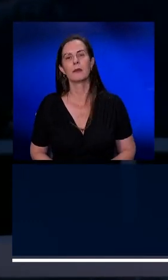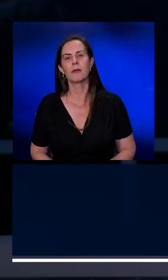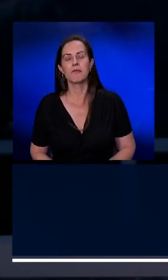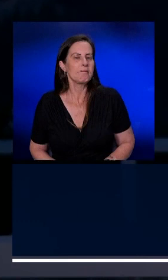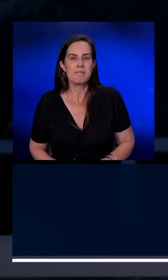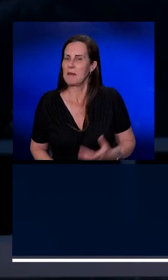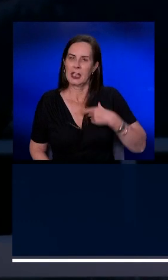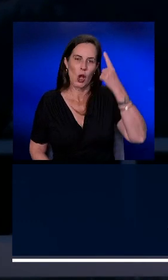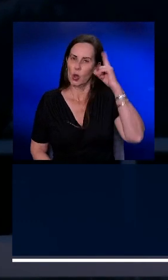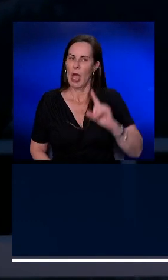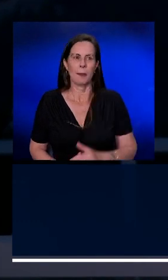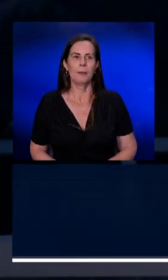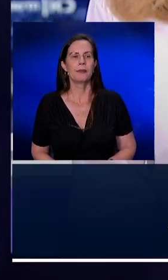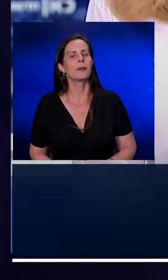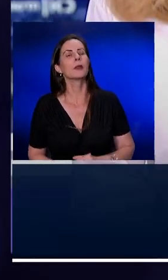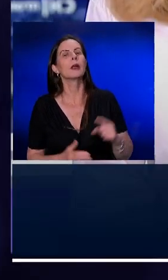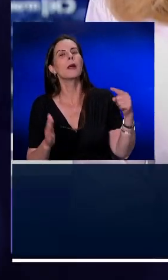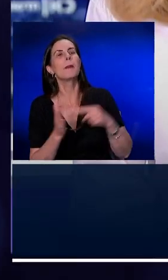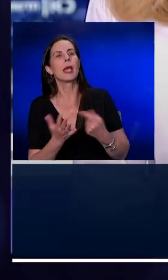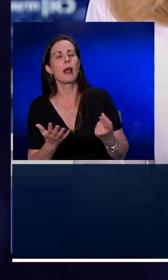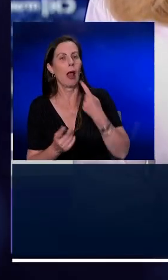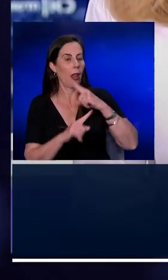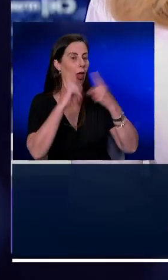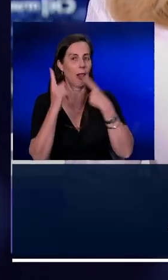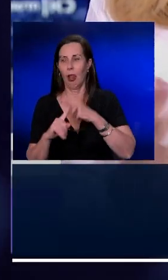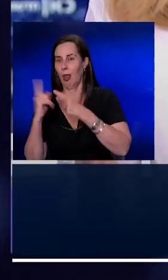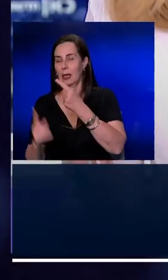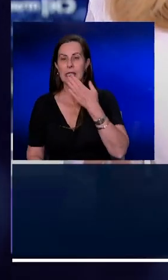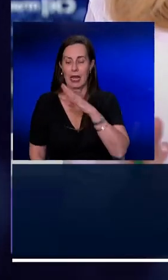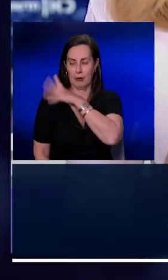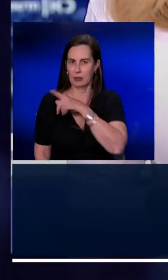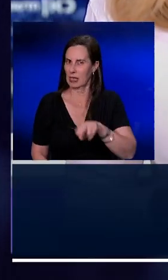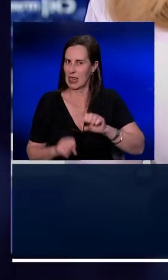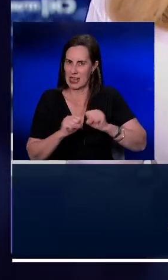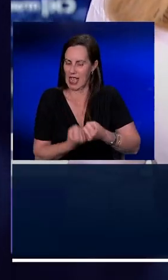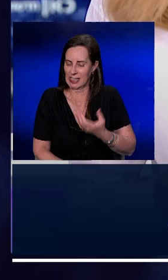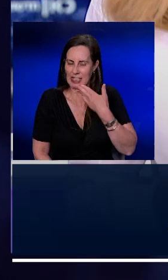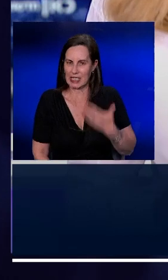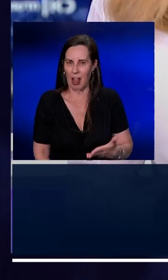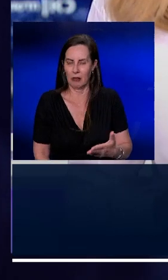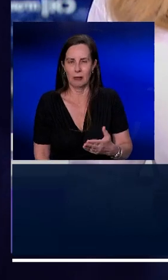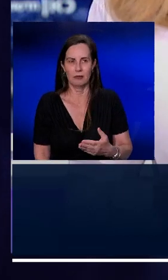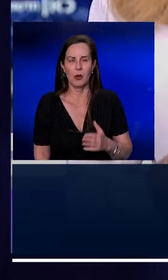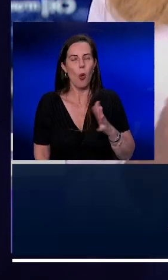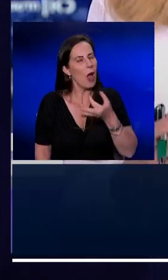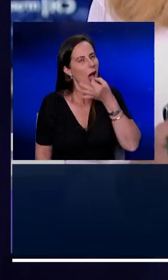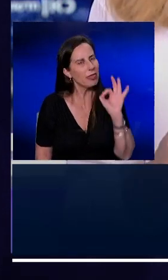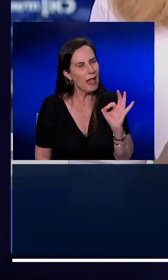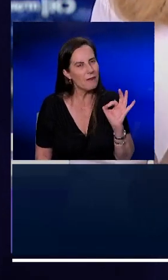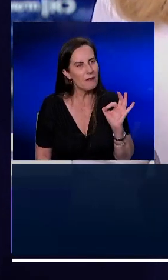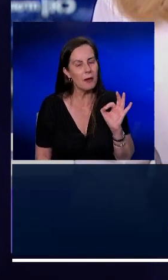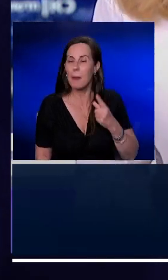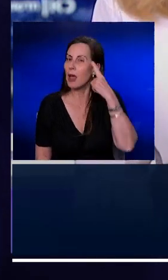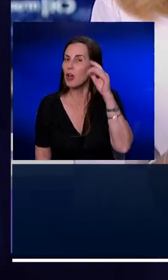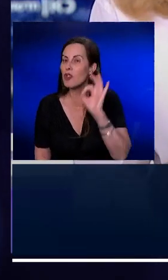אין לי מושג. נוכח קרב הגרסאות אלוף פוקס והנזק הרב שנגרם לישראל, האם לא נכון, מה עמדתך